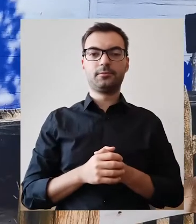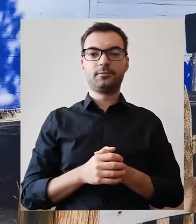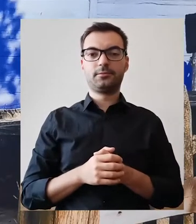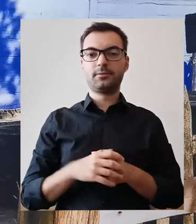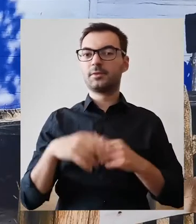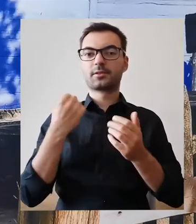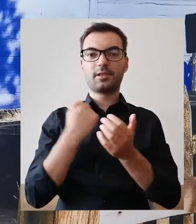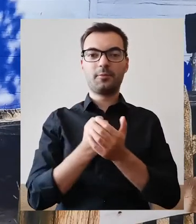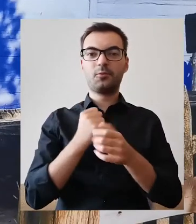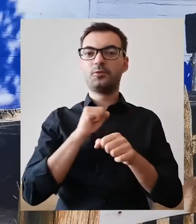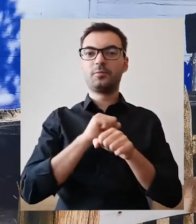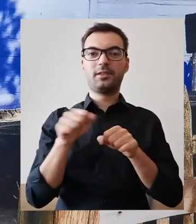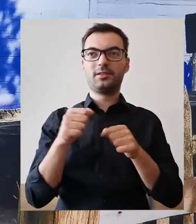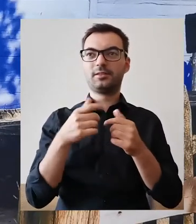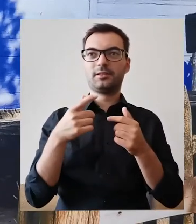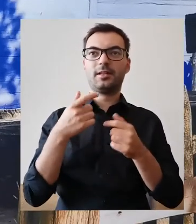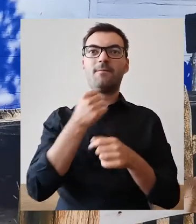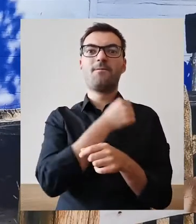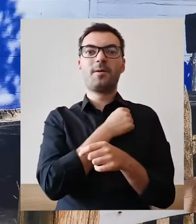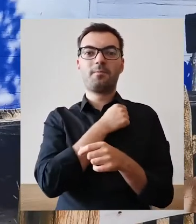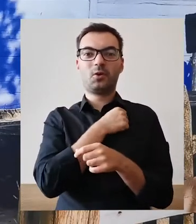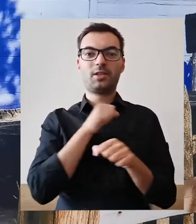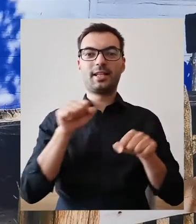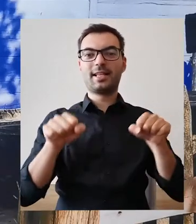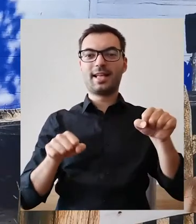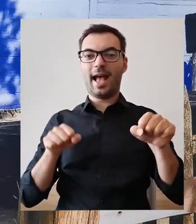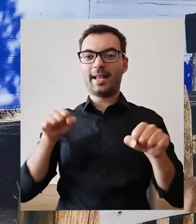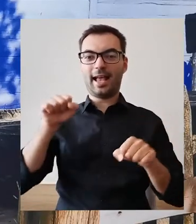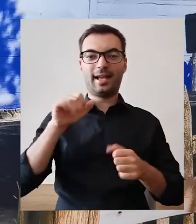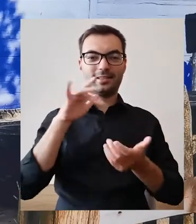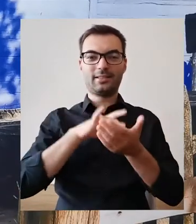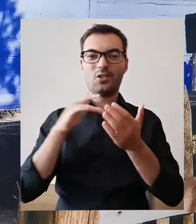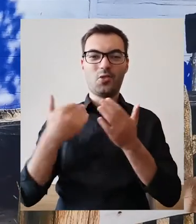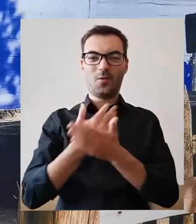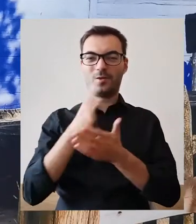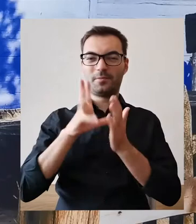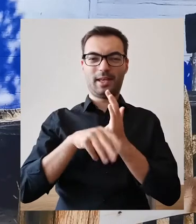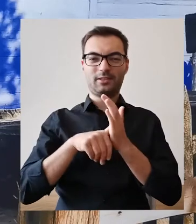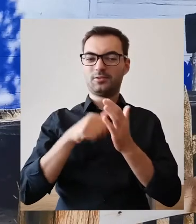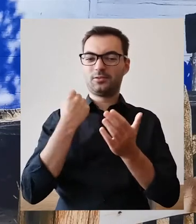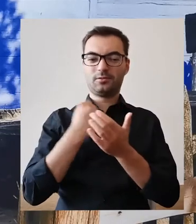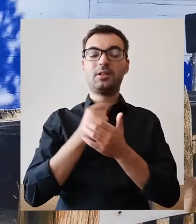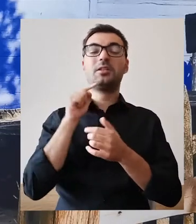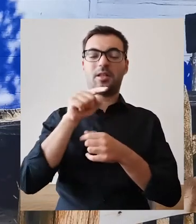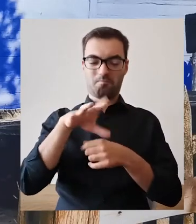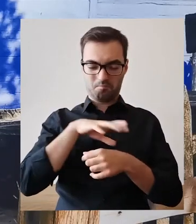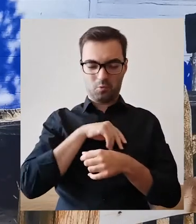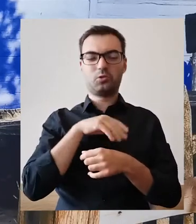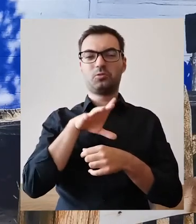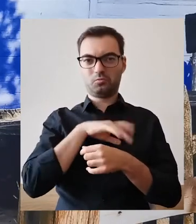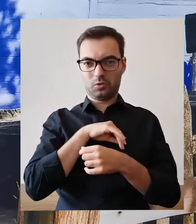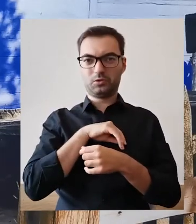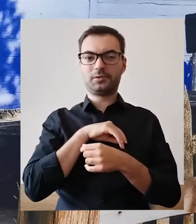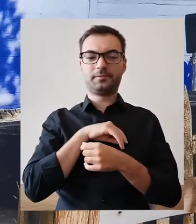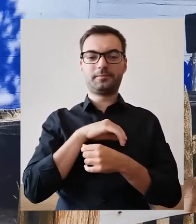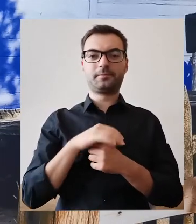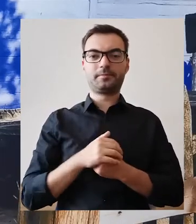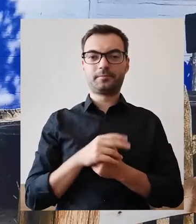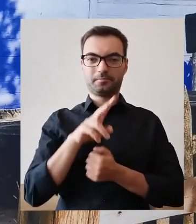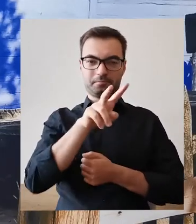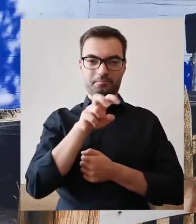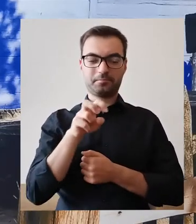muszą to być nawet wypożyczalnia kajaków samego nowego miasta chociaż tam można również z tych